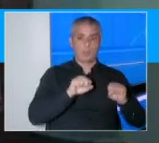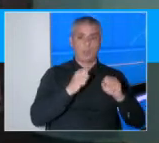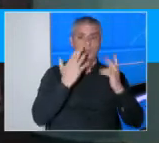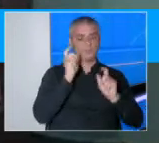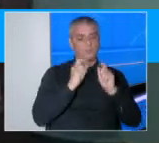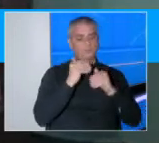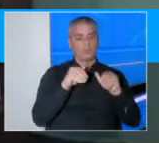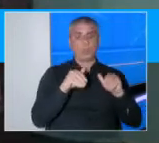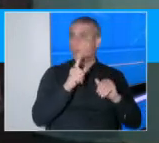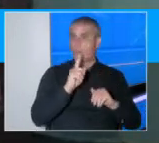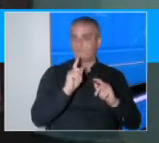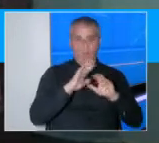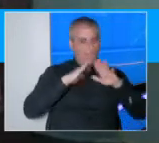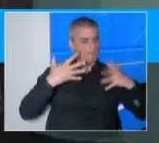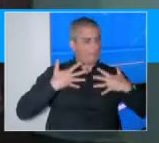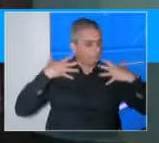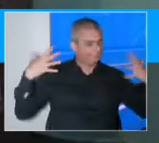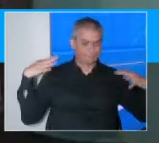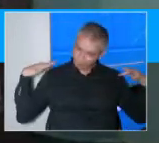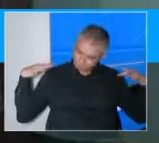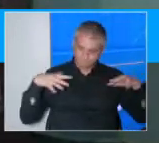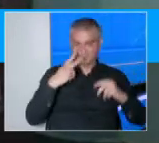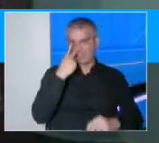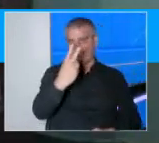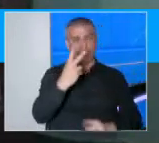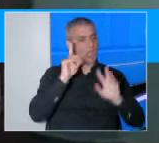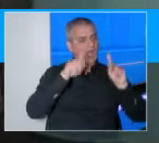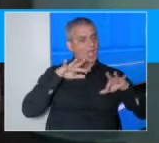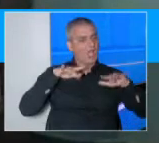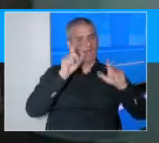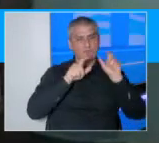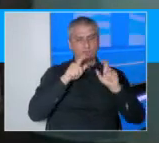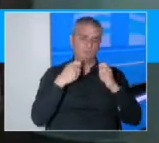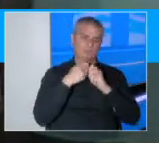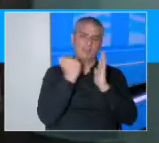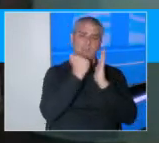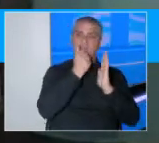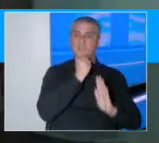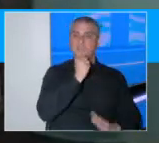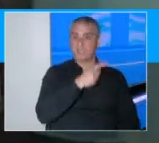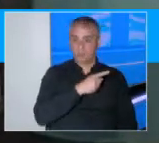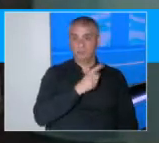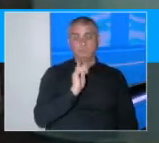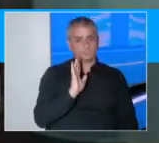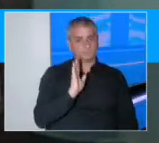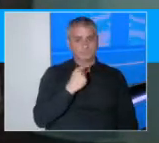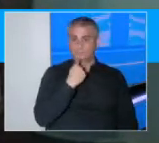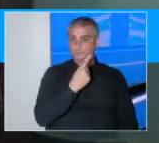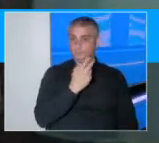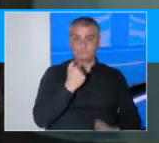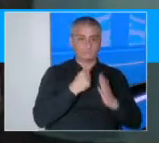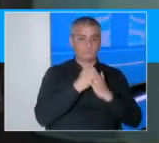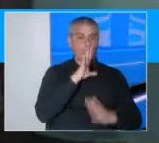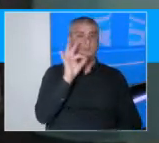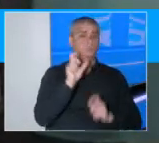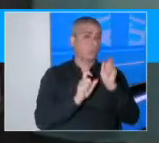מספר אנשים מוגבל, אבל זה לא במות, אתה יודע, הגדולות שאתה יכול ללכת ולראות אלפי אנשים, זה לפי התו הירוק, ובואו נציין שזה היה עד